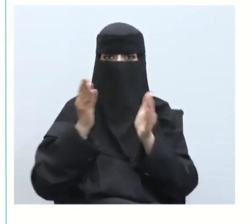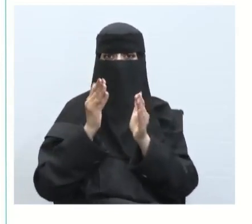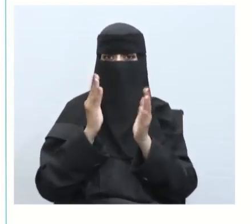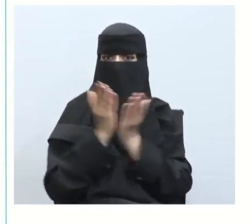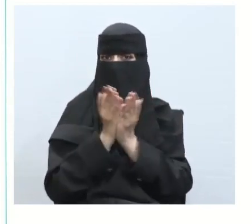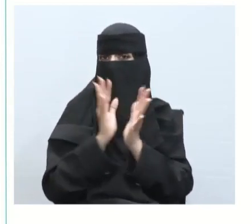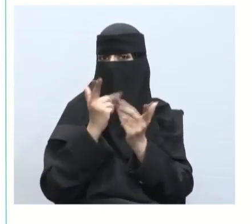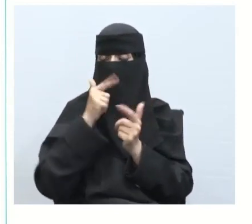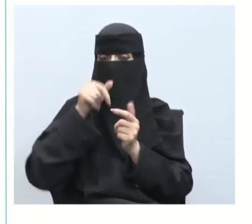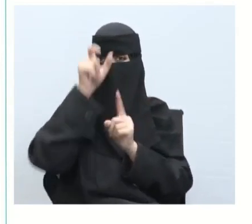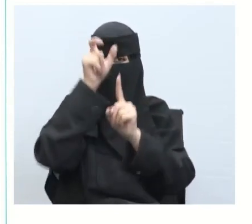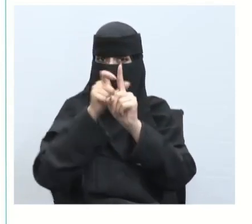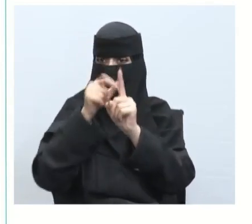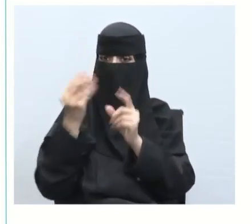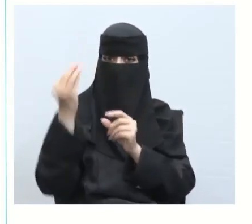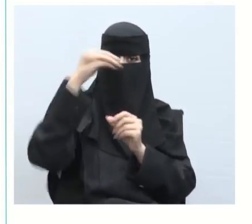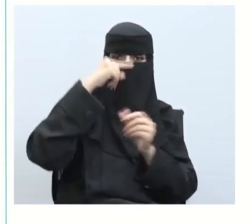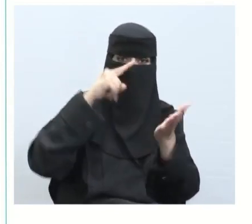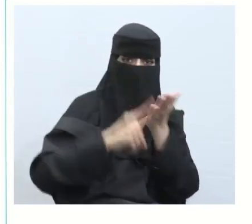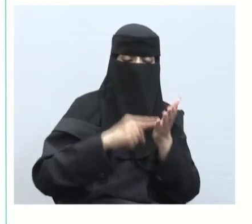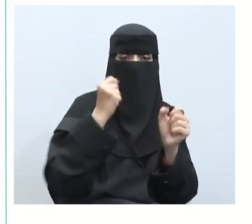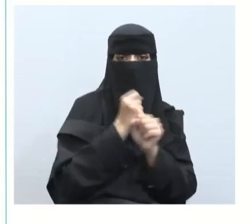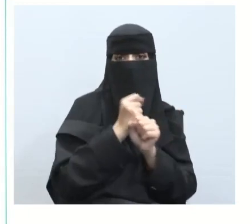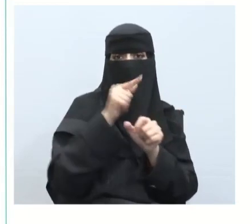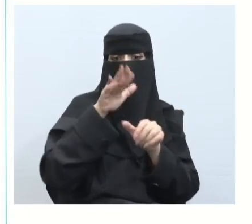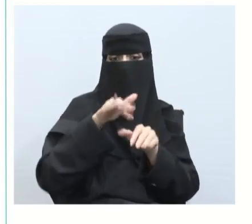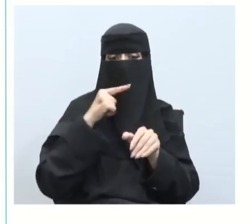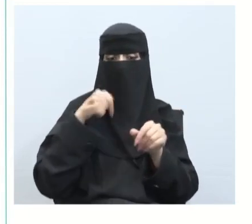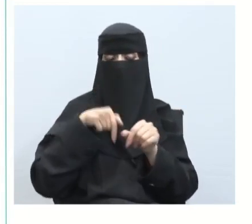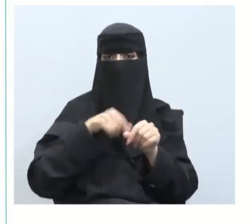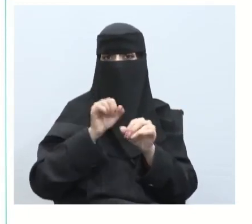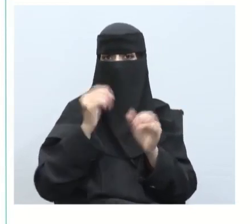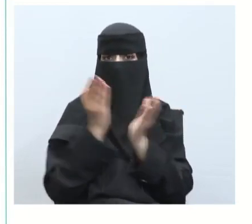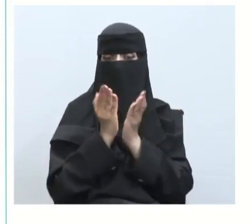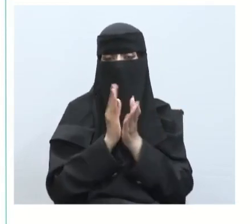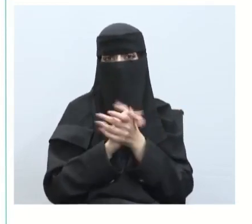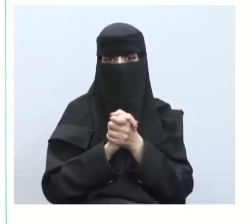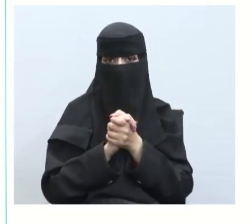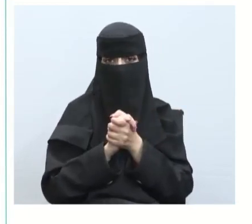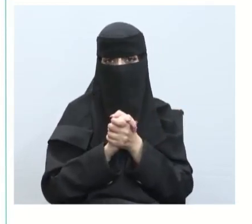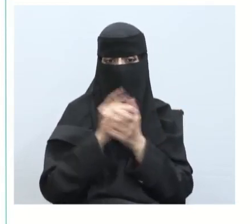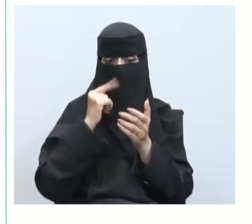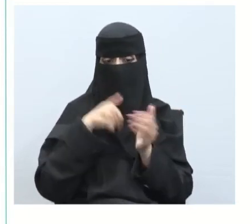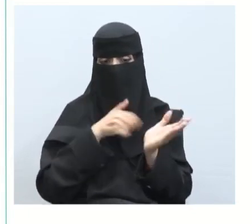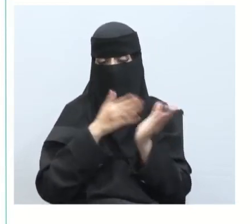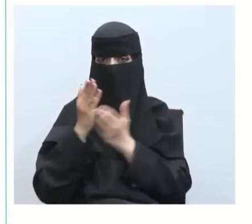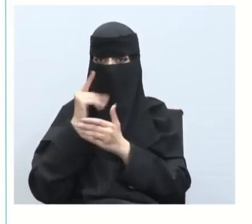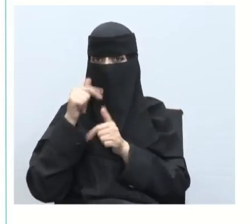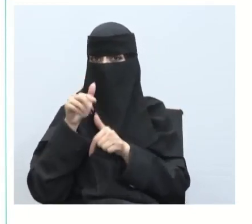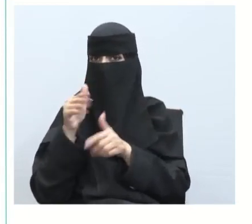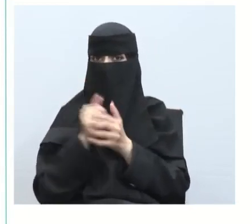ما الذي يحتاجه من المعلمين كم معلم مثلا يحتاج لكي تقدم المدرسه